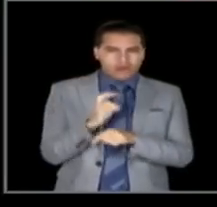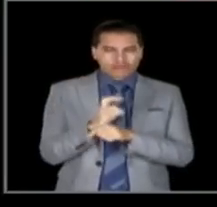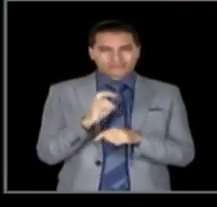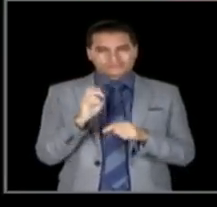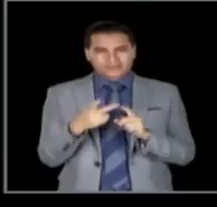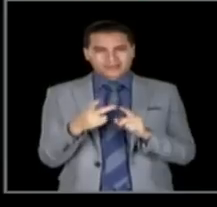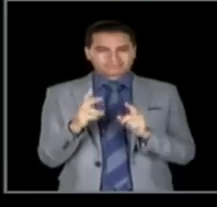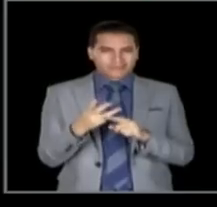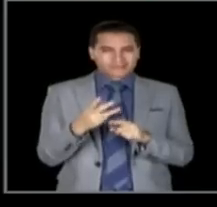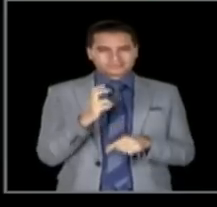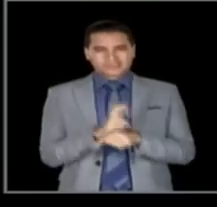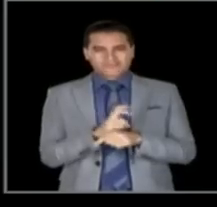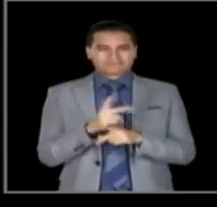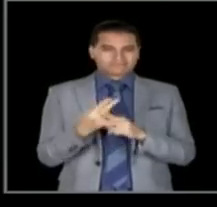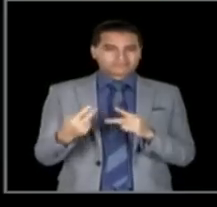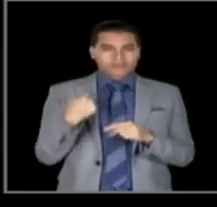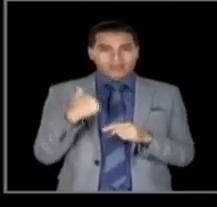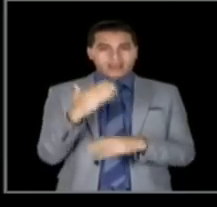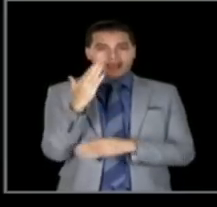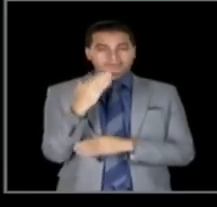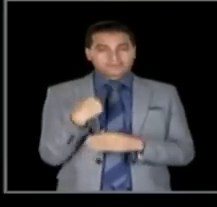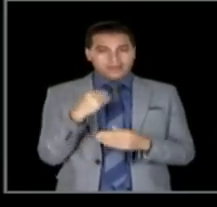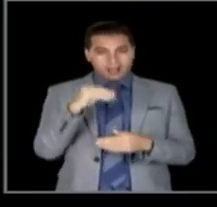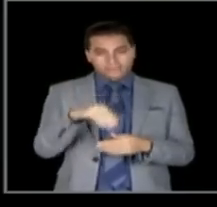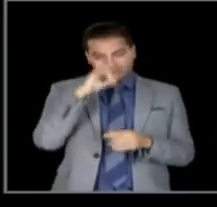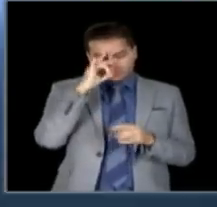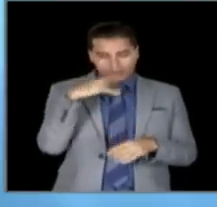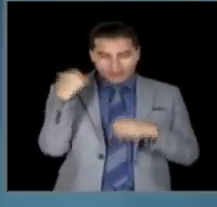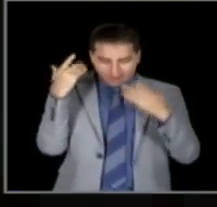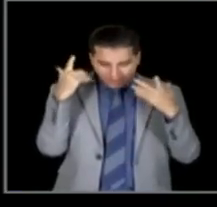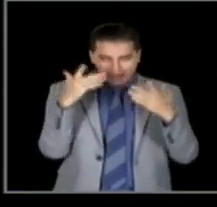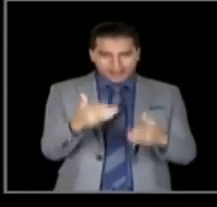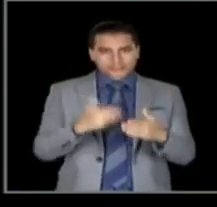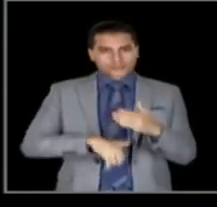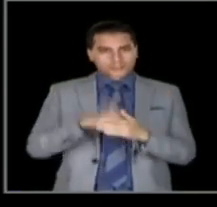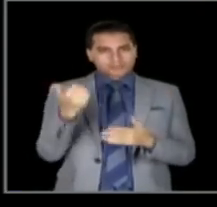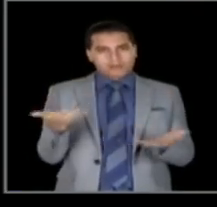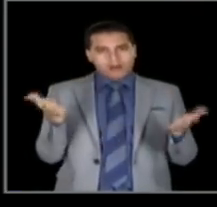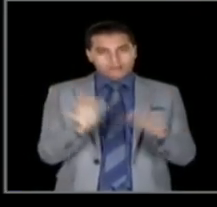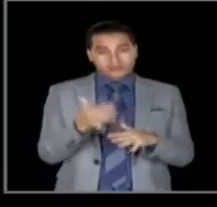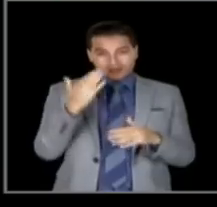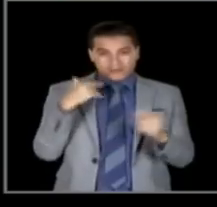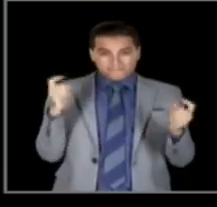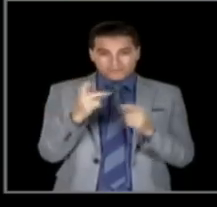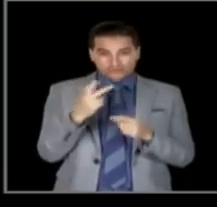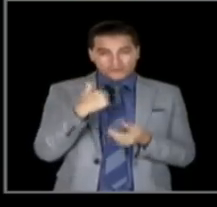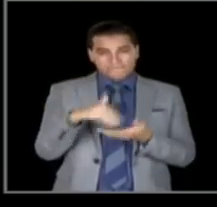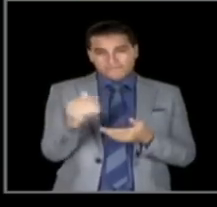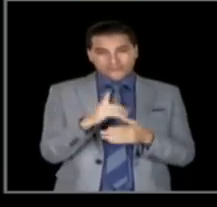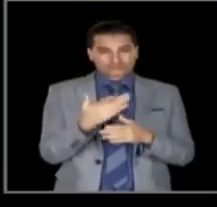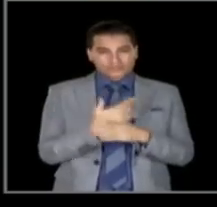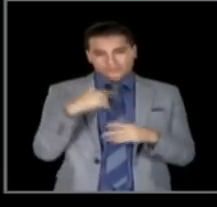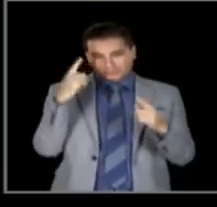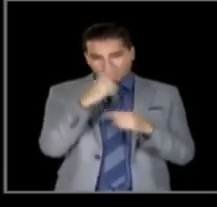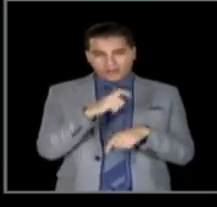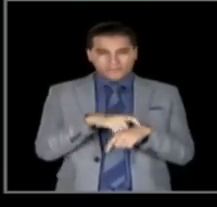مختلف، المسؤوليه زادت، وان شاء الله كنت في كامل تركيزي ونقدر نحصل على اكبر نقاط ممكن. للاسف الماتشين اللي فاتوا ما قدرتش اشارك، كان عندي بعض الظروف